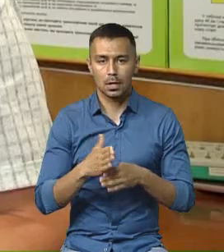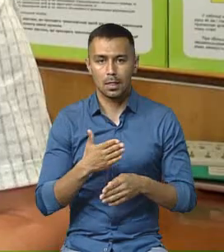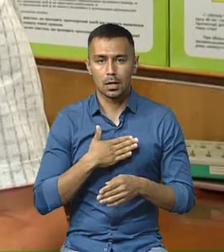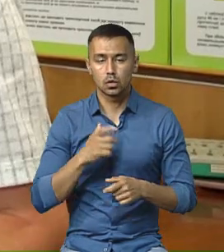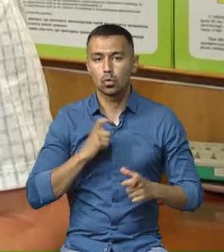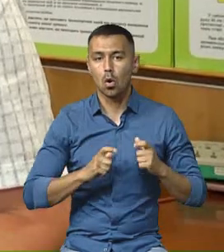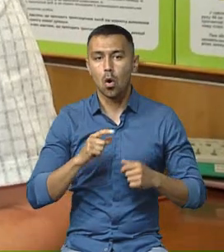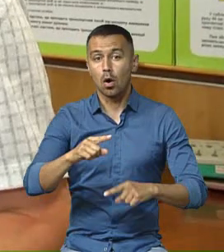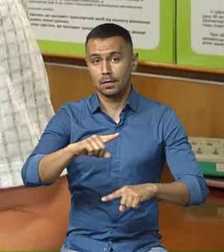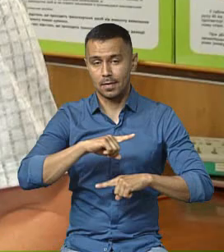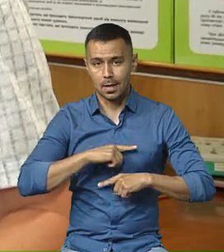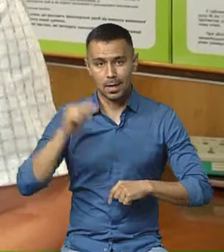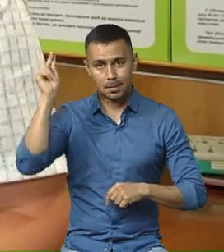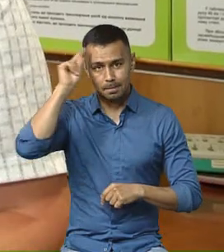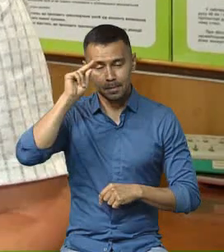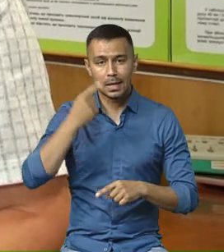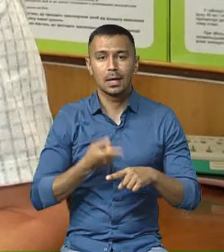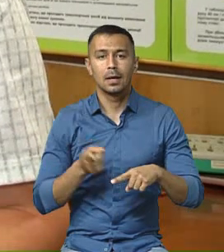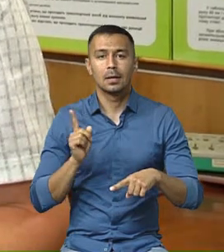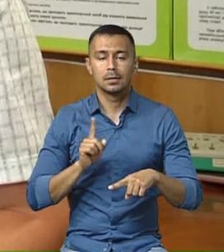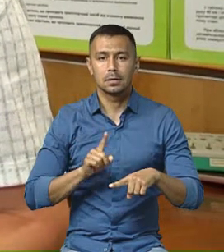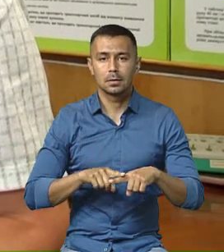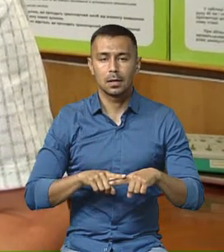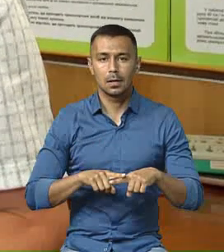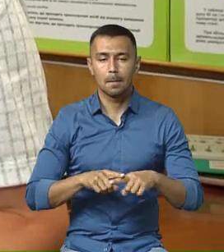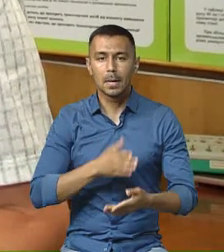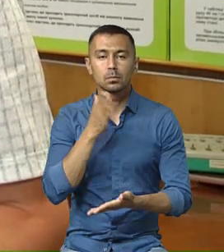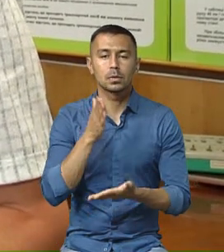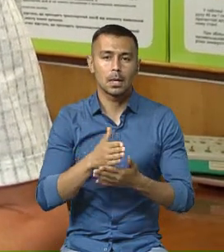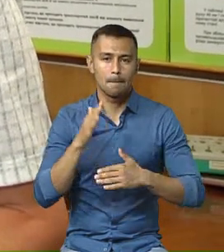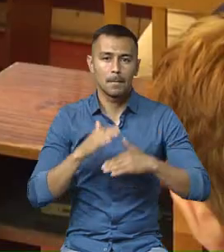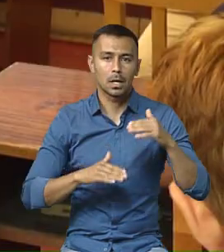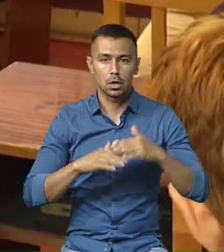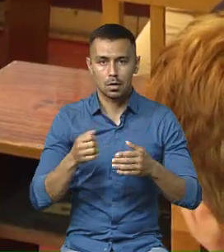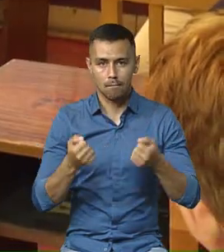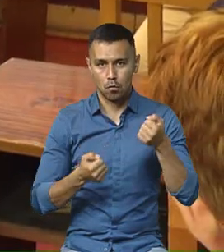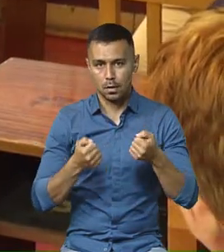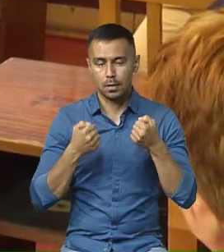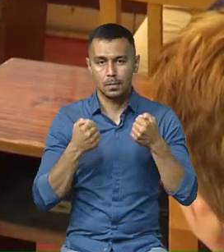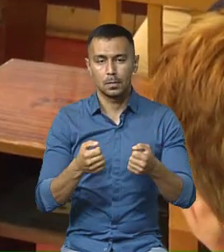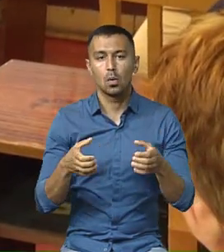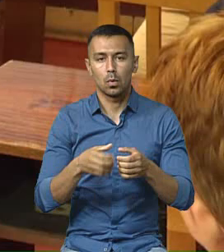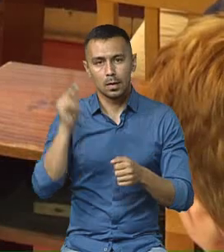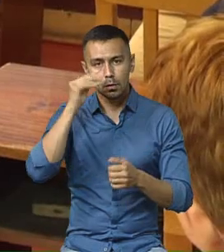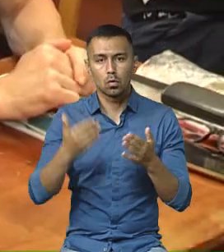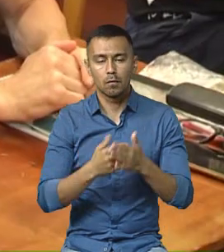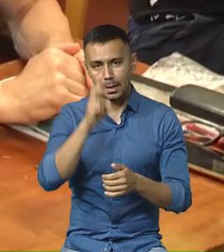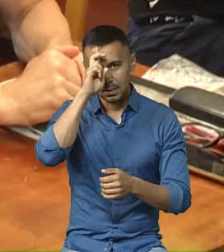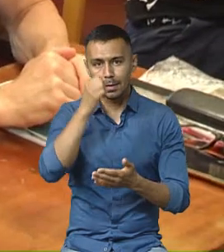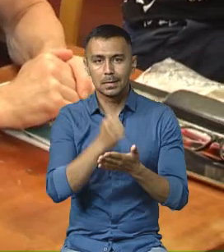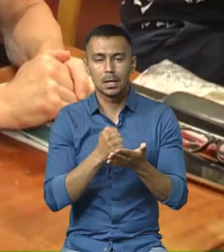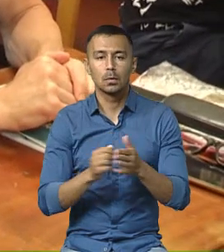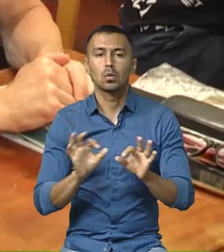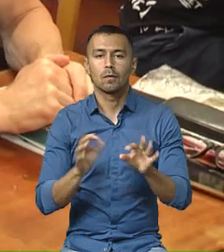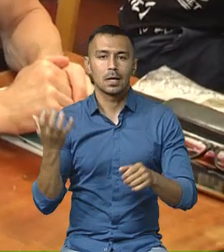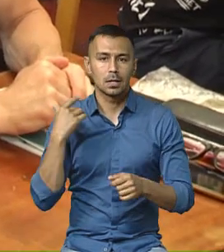вже фінальна стадія навчання – це саме безпосередньо практичне водіння. Група навчається за новими державними стандартами,